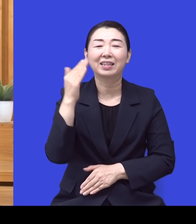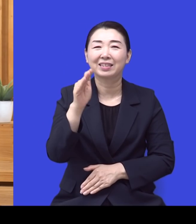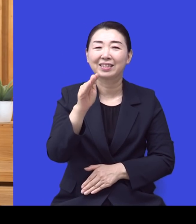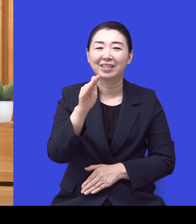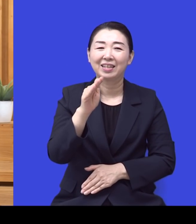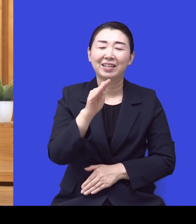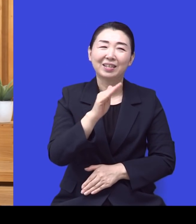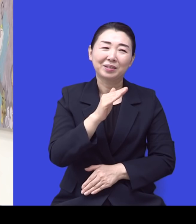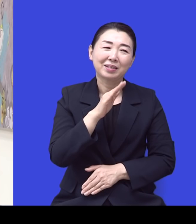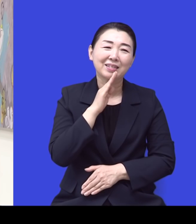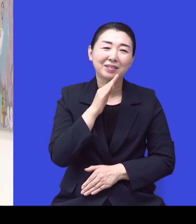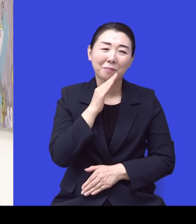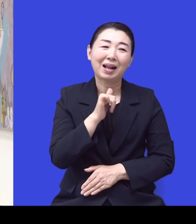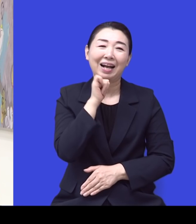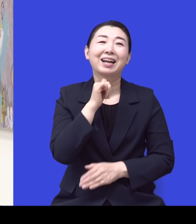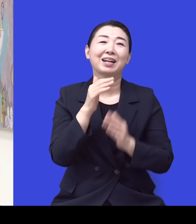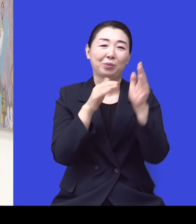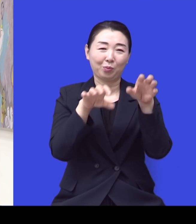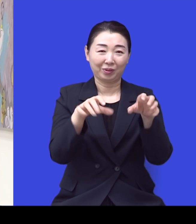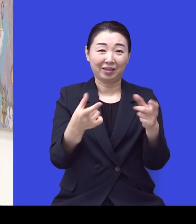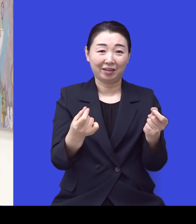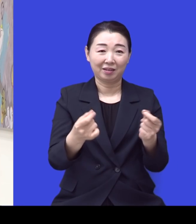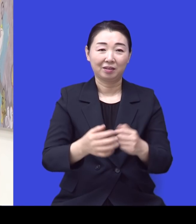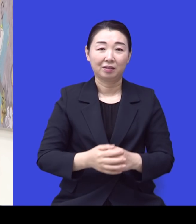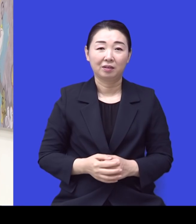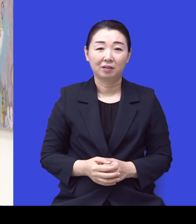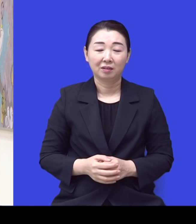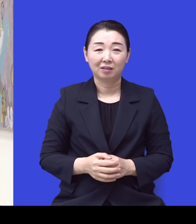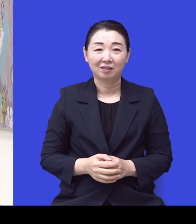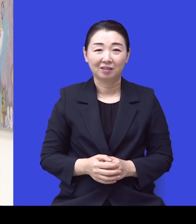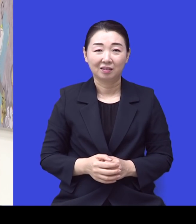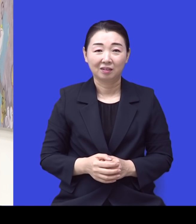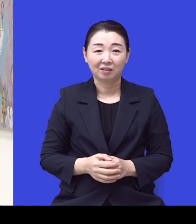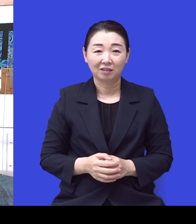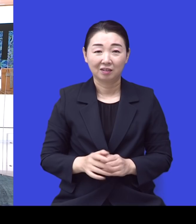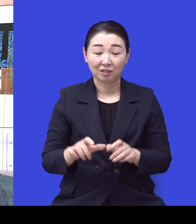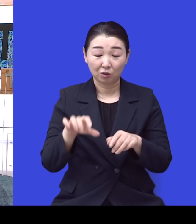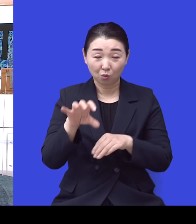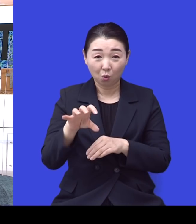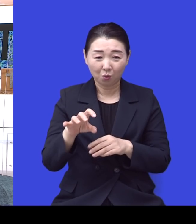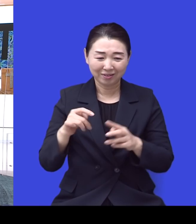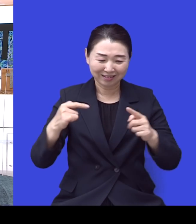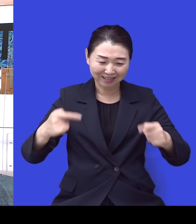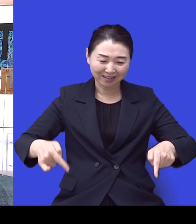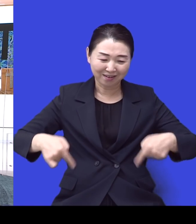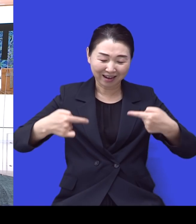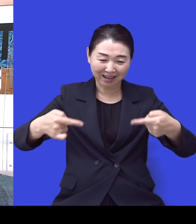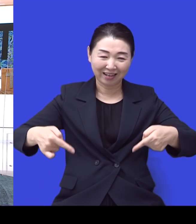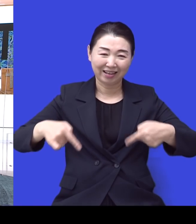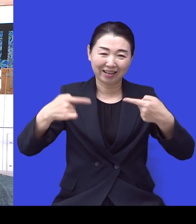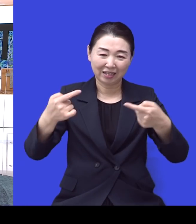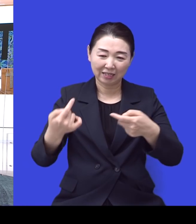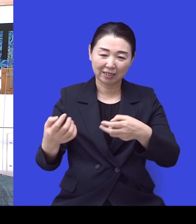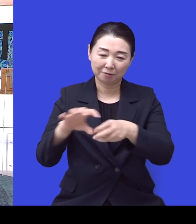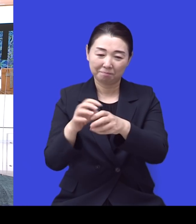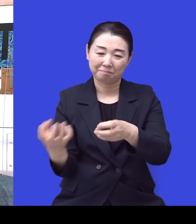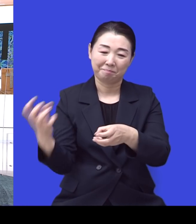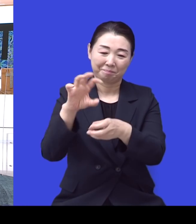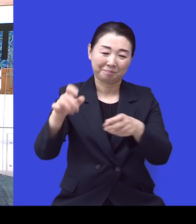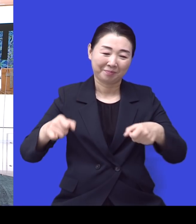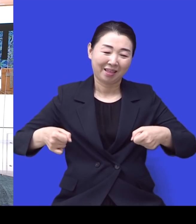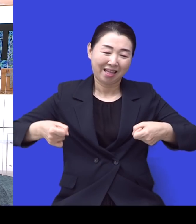예. 예, 거기로 이제 그 리어카로 짐을 싣고 예. 그 굉장히 집이 제 어린